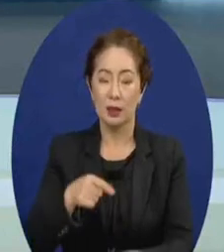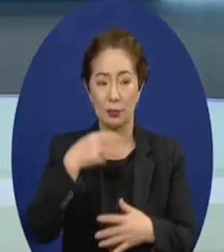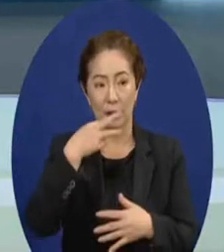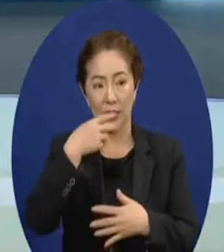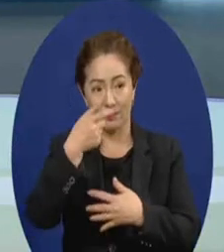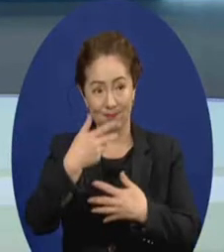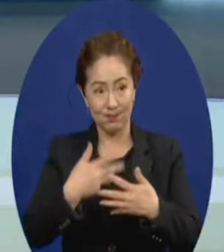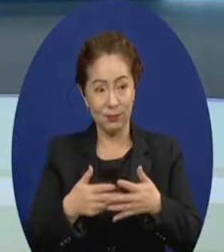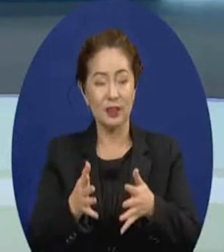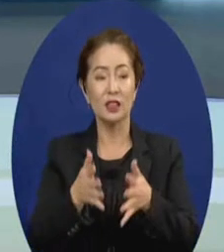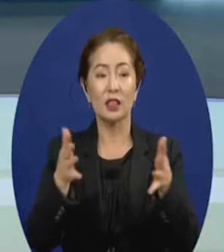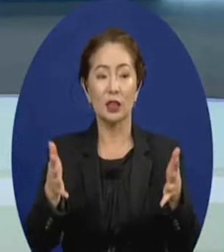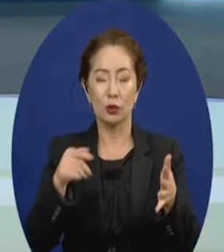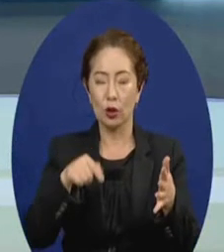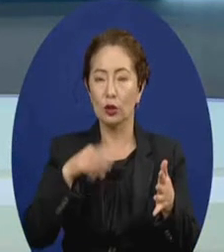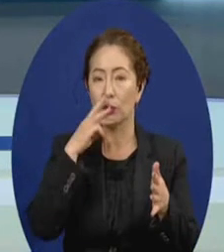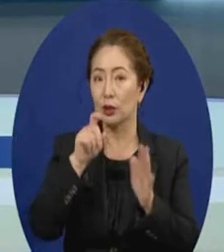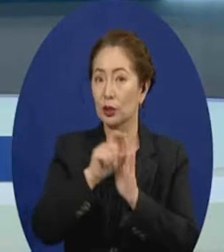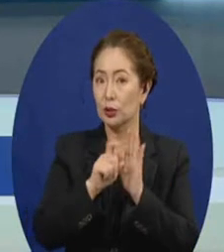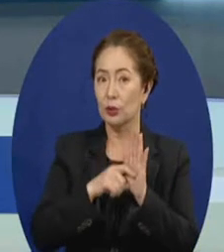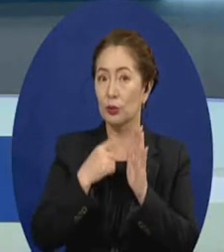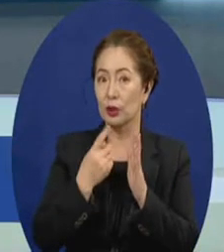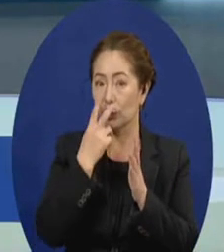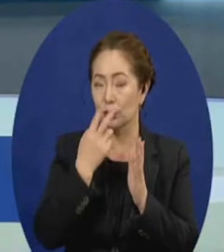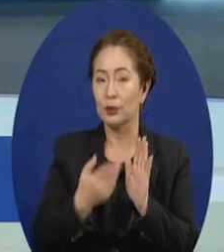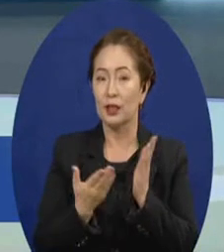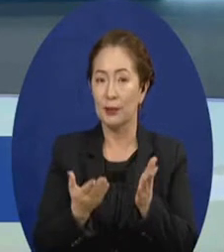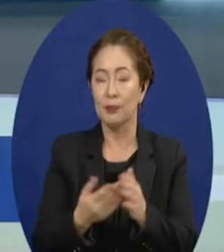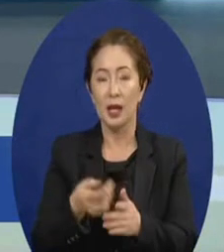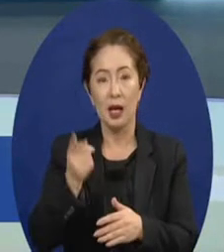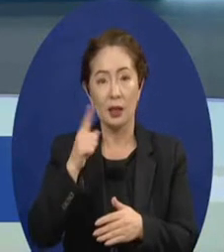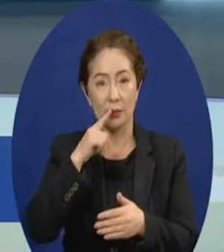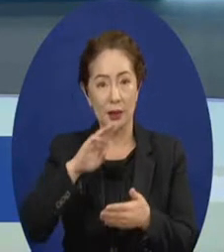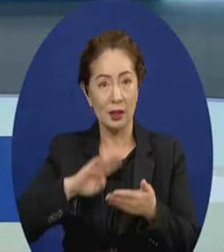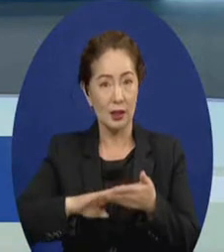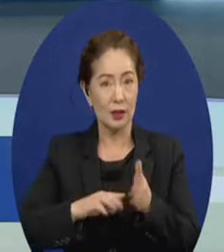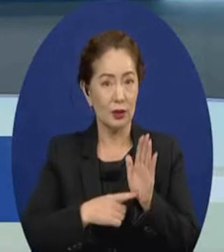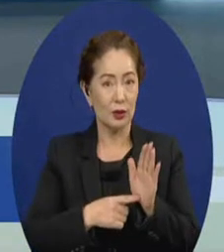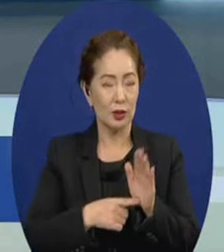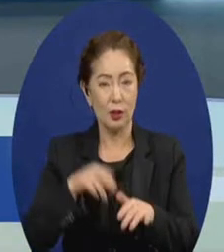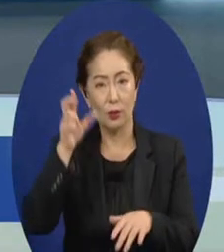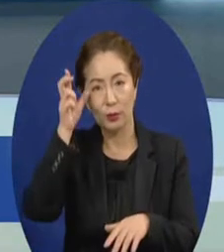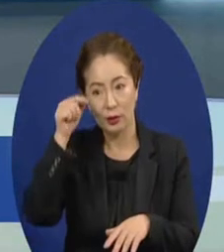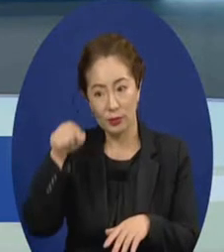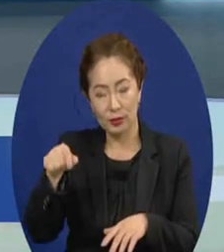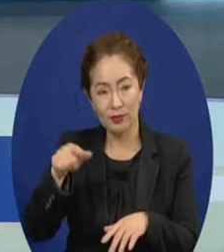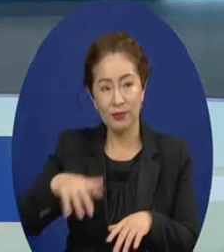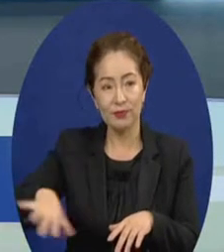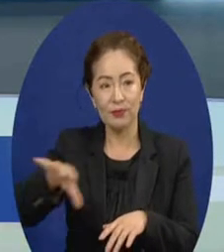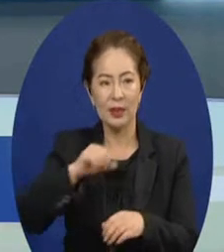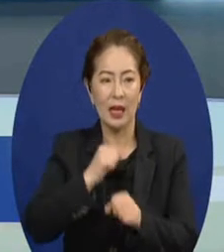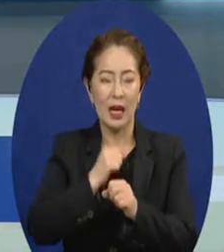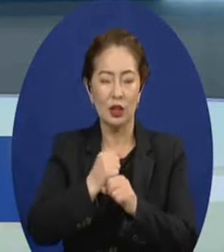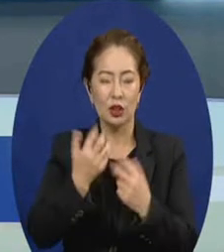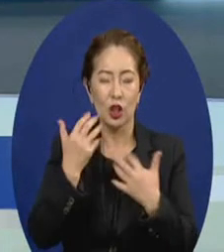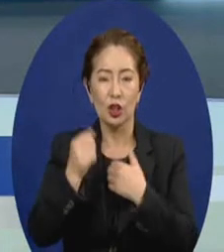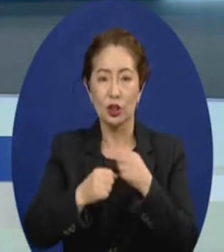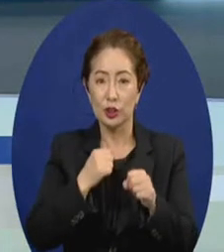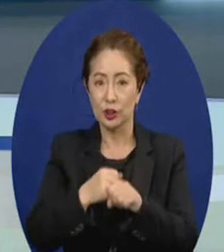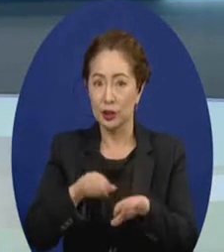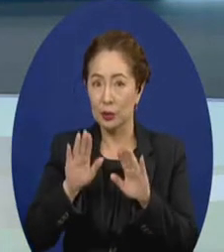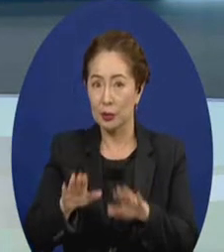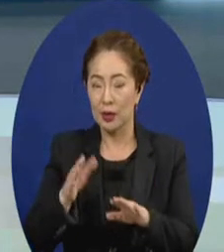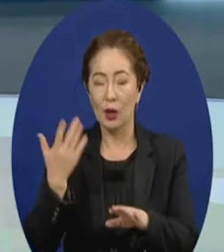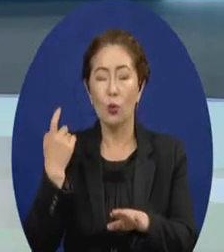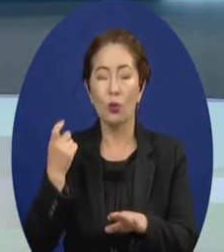Эдгээр болон бусад мэдээллийн дэлгэрэнгүй та бүхэн өнөөдрийн цаг үр дээр хүлээн авч үзээрэй. Эхний мэдээг танилцуулъя. Боловсролын салбарт олон жил үр бүтээлтэй ажилласан Ахмад